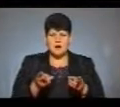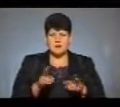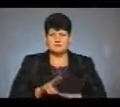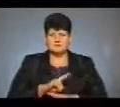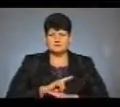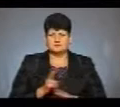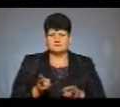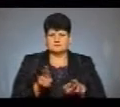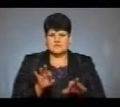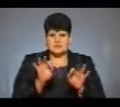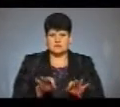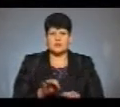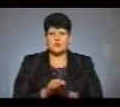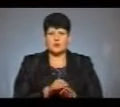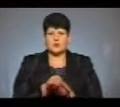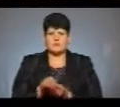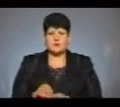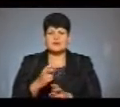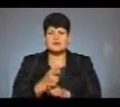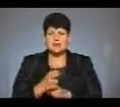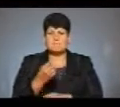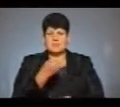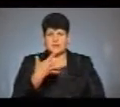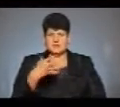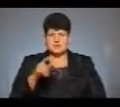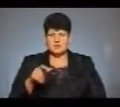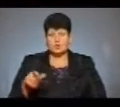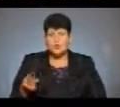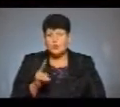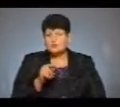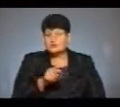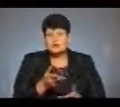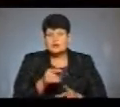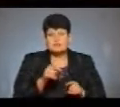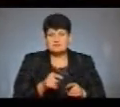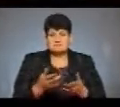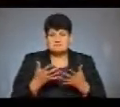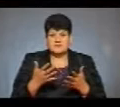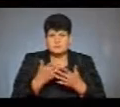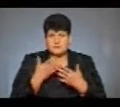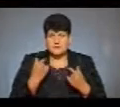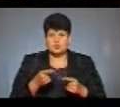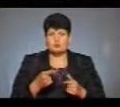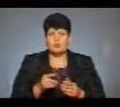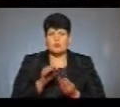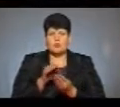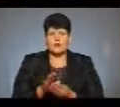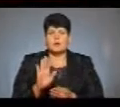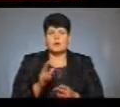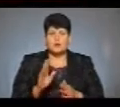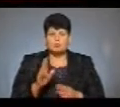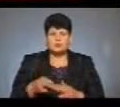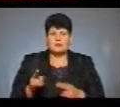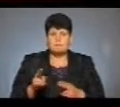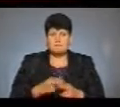міському кладовищі Чорткова. У труні кістки 15 осіб. Кому належать останки, не встановили, тому могила безіменна, каже єпископ